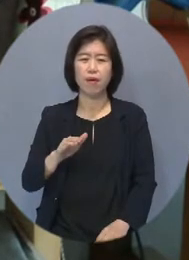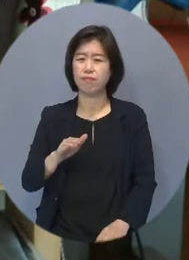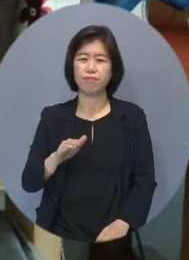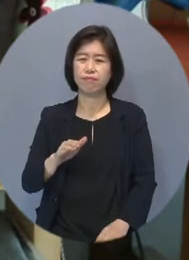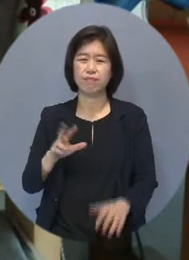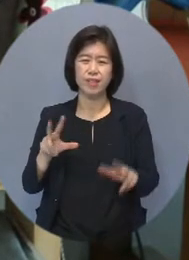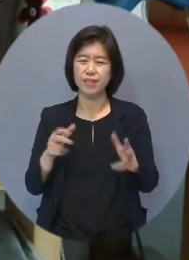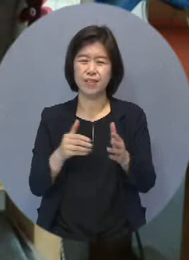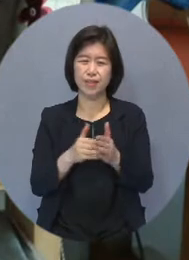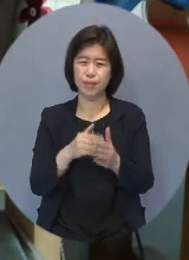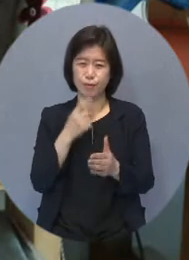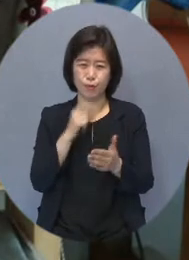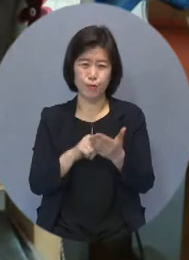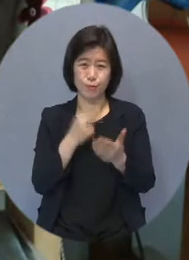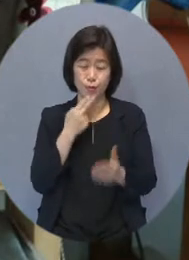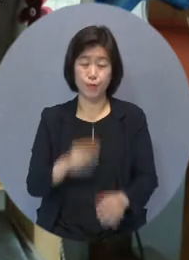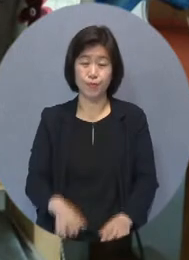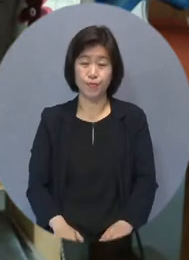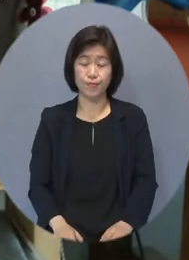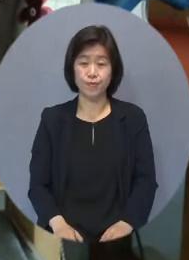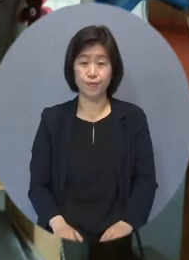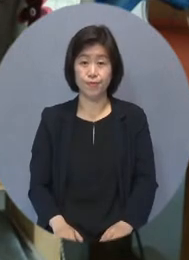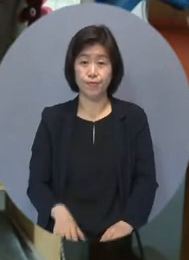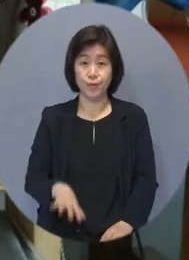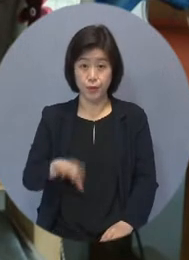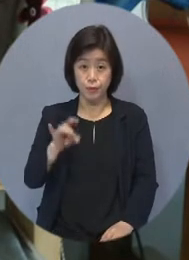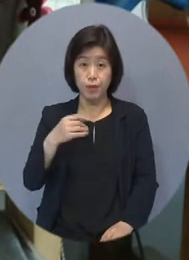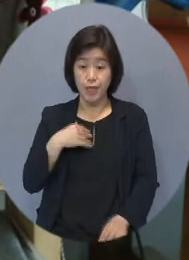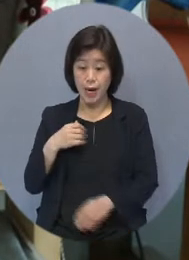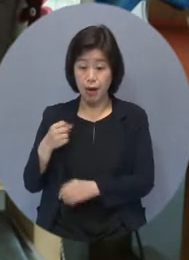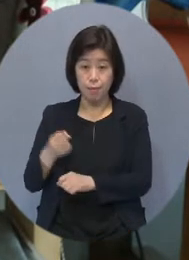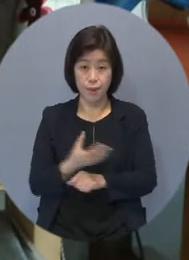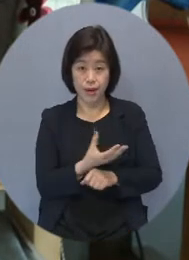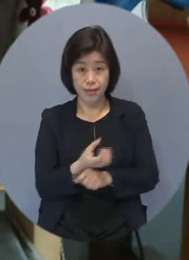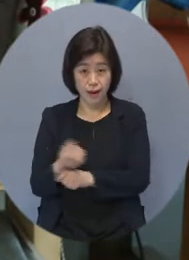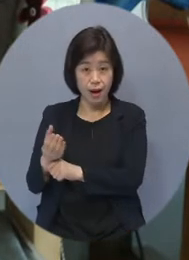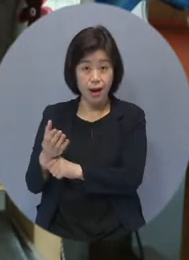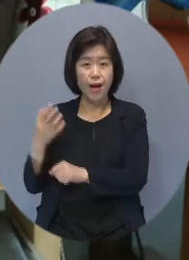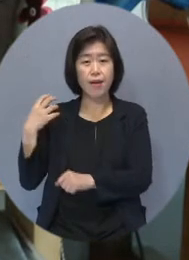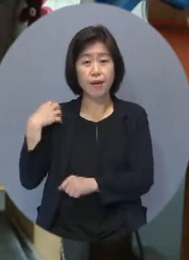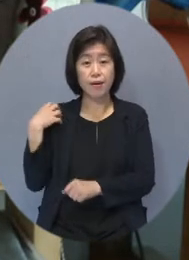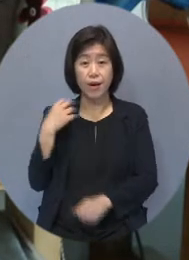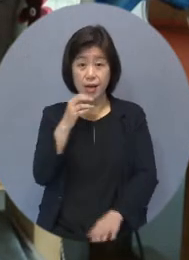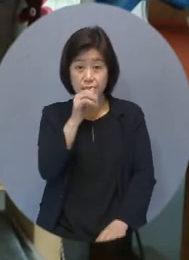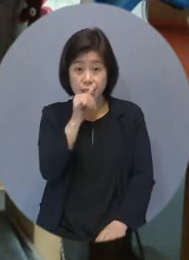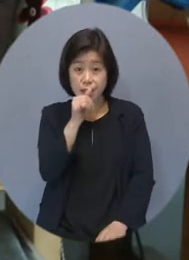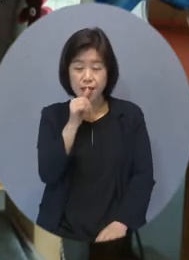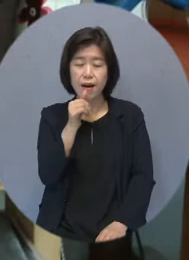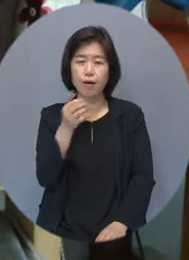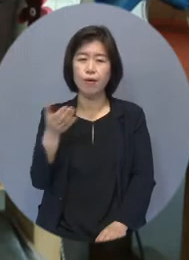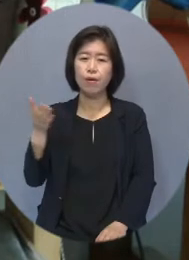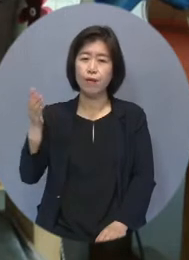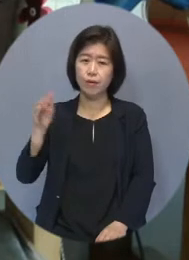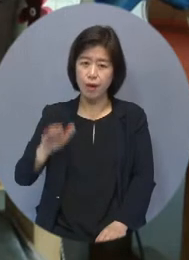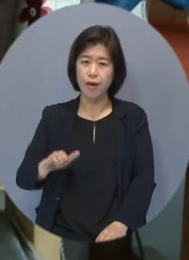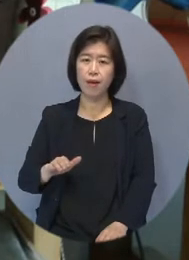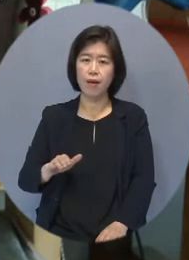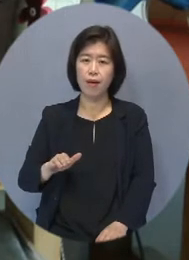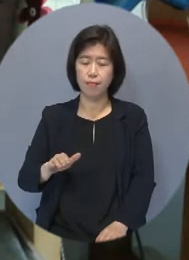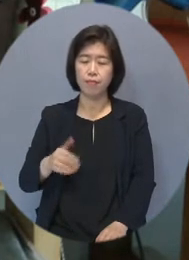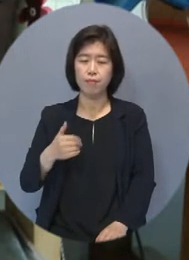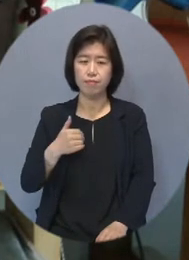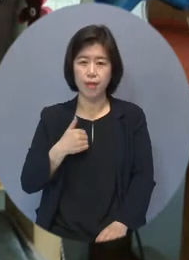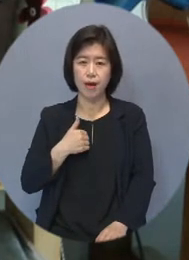그래서 처음에는 매개자의 역할로 진행을 했었어요. 그러다가 제가 그냥 내가 사는 곳에